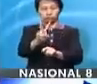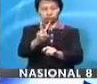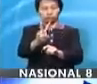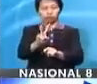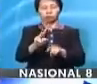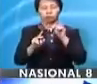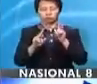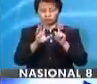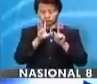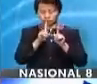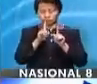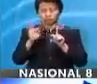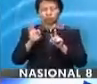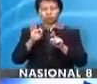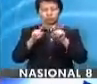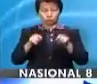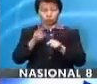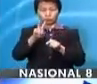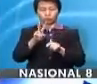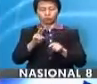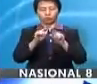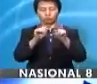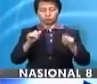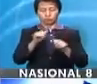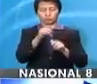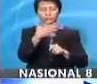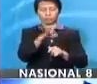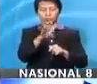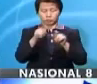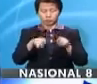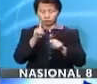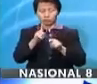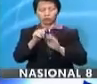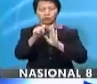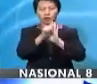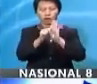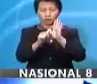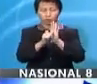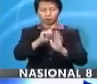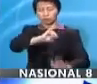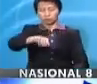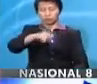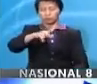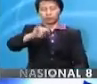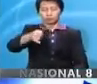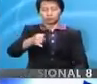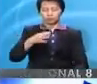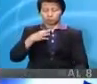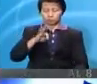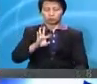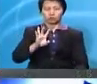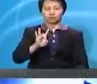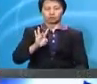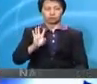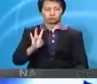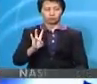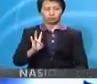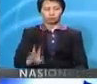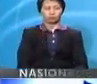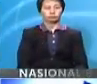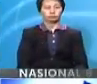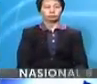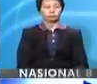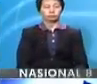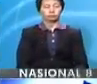Seksyen 119(2), Seksyen 15(1) Akta Pengangkutan Jalan 1987.